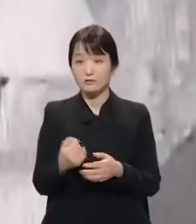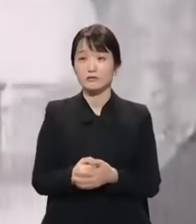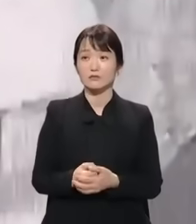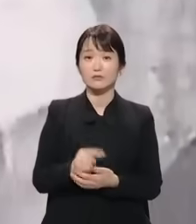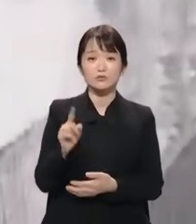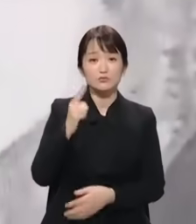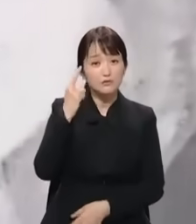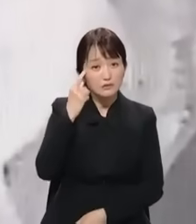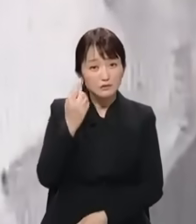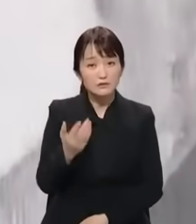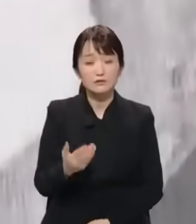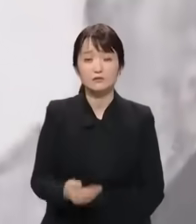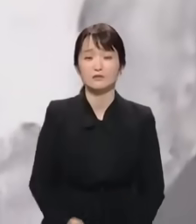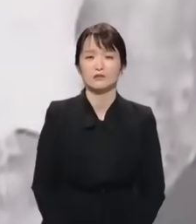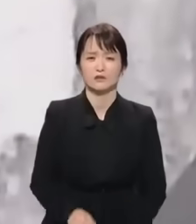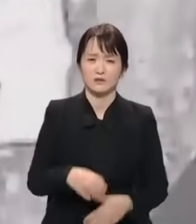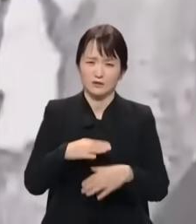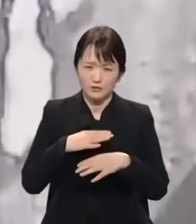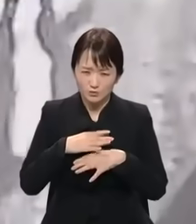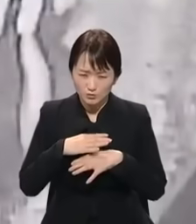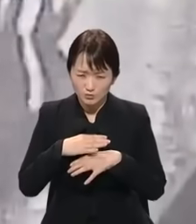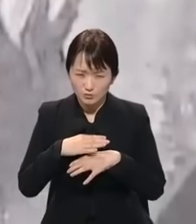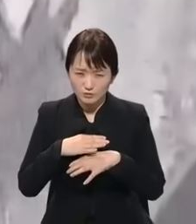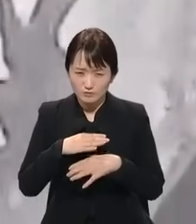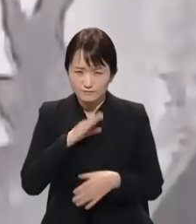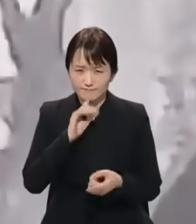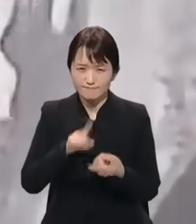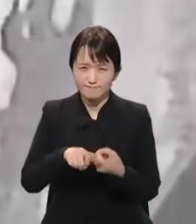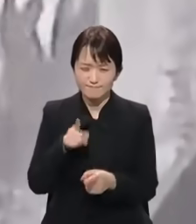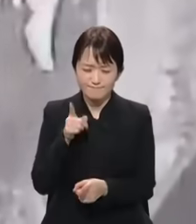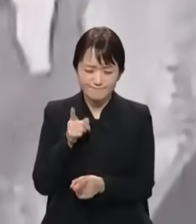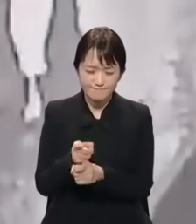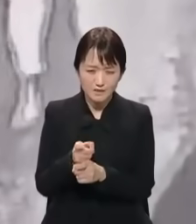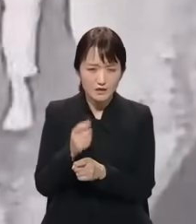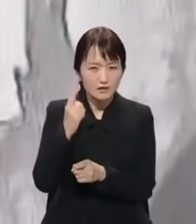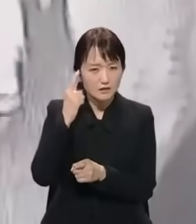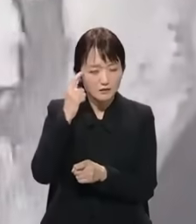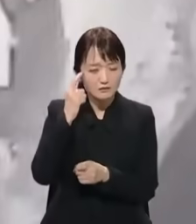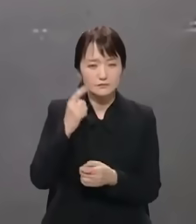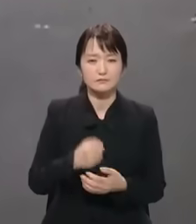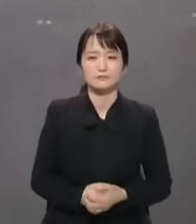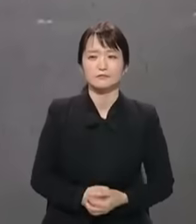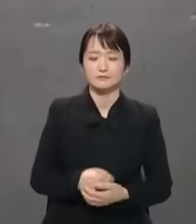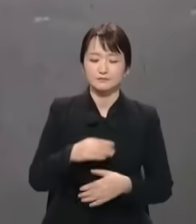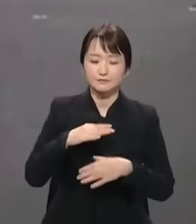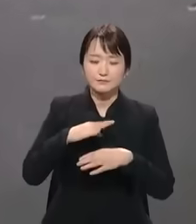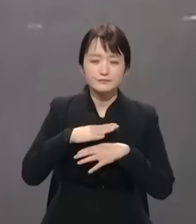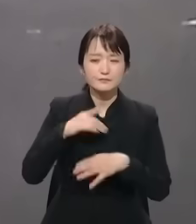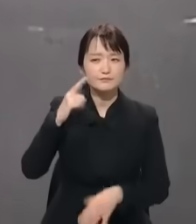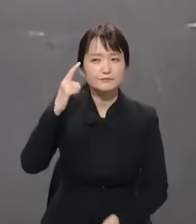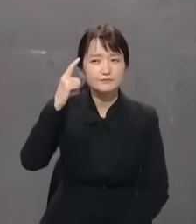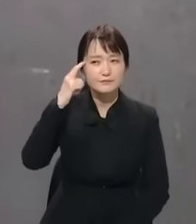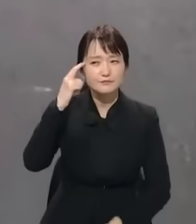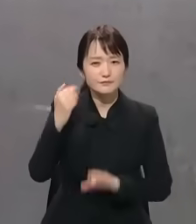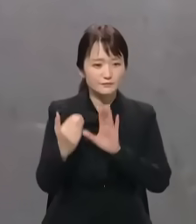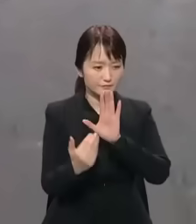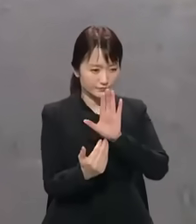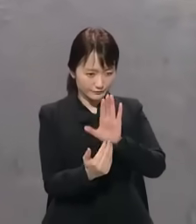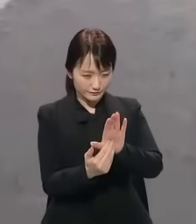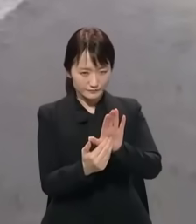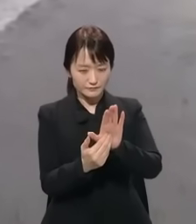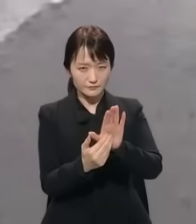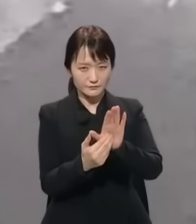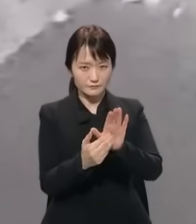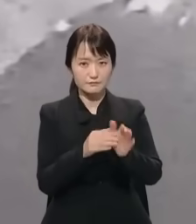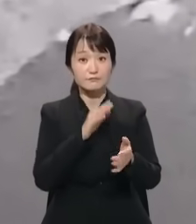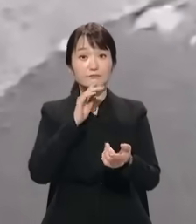무슨 생각하겠어요, 지금? 두렵죠. 당연히 보복할 거라고 생각이 들고, 사실 그 두려움의 생각은 어떻게 보면 방어적으로 당연한 거라고